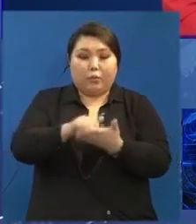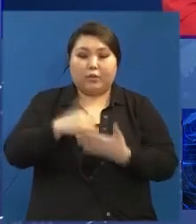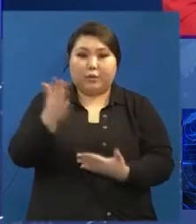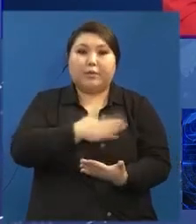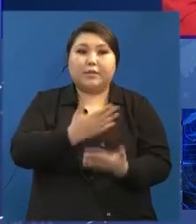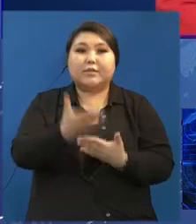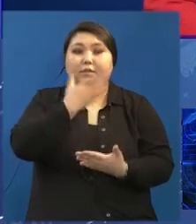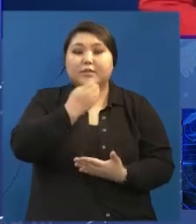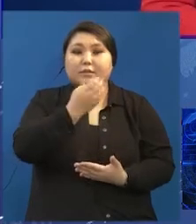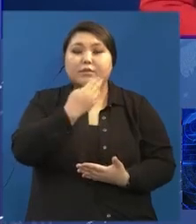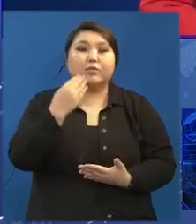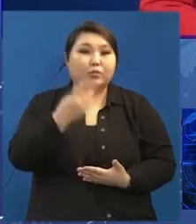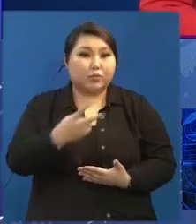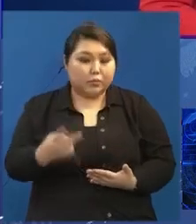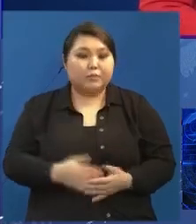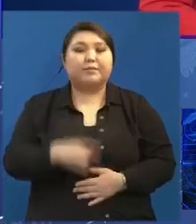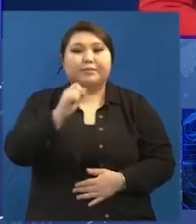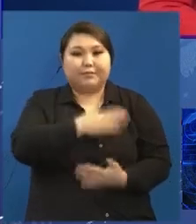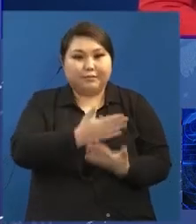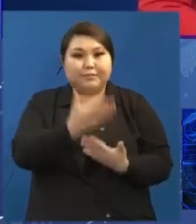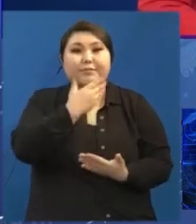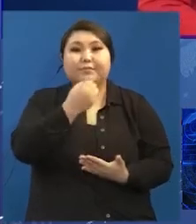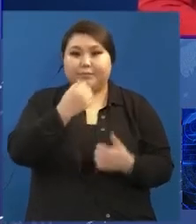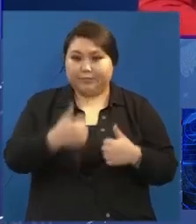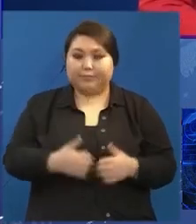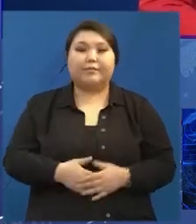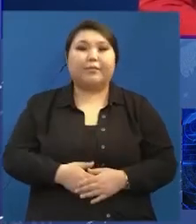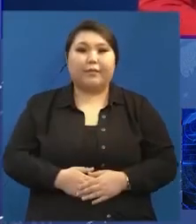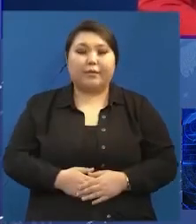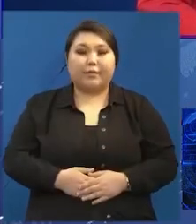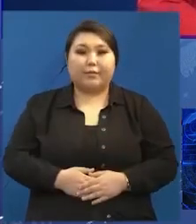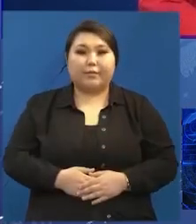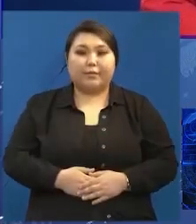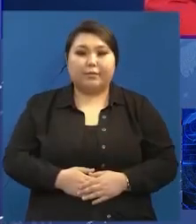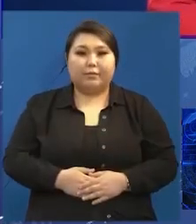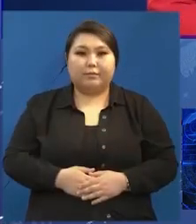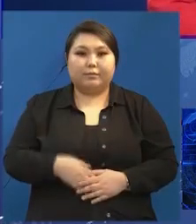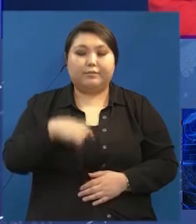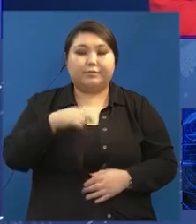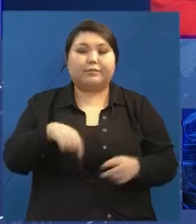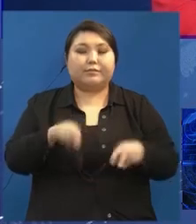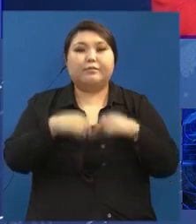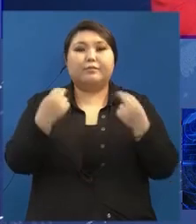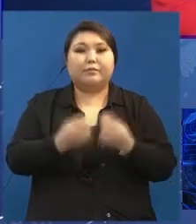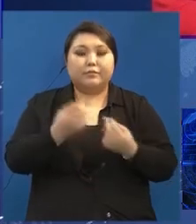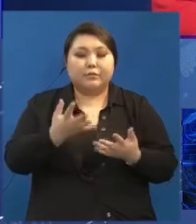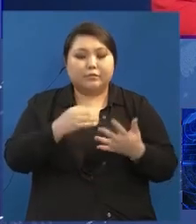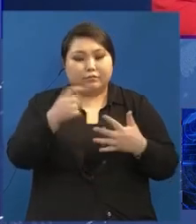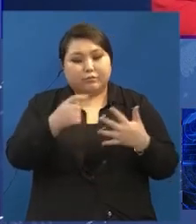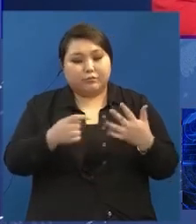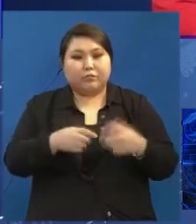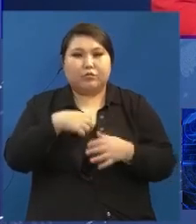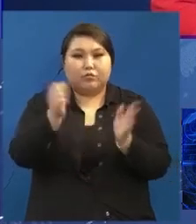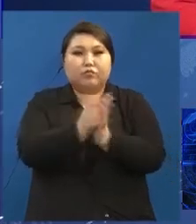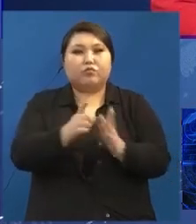хүлээжсэн танд баярлалаа. Сайхан шинэлсэн үү? Баярлалаа. Сайхан шинэлсэн. За тэгэхээр чуулганаар хит хитэн чухал хуулийн өөрчлөлтүүд